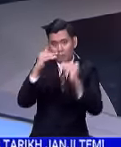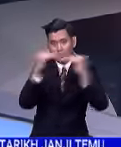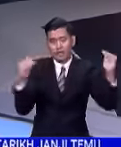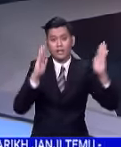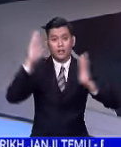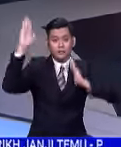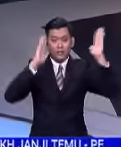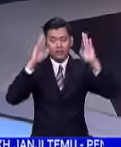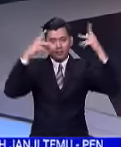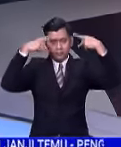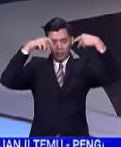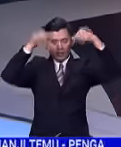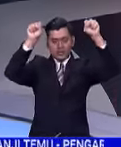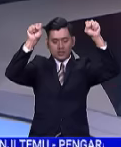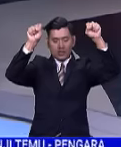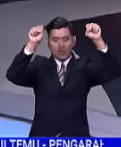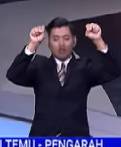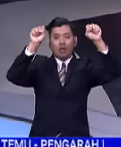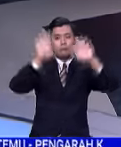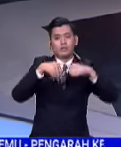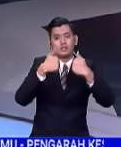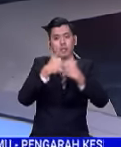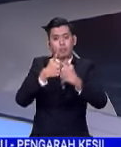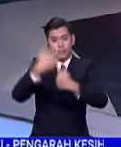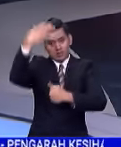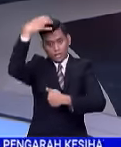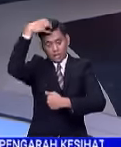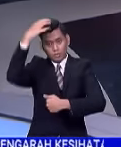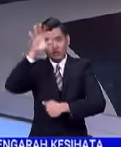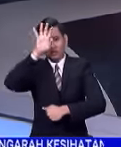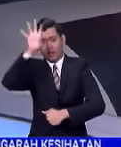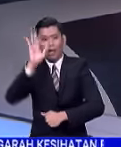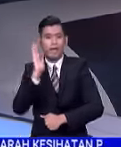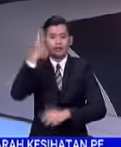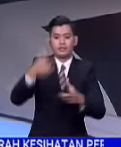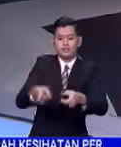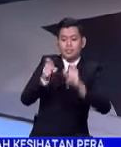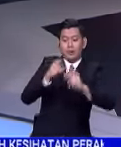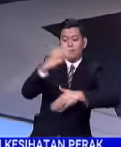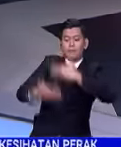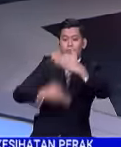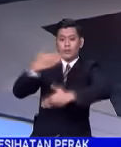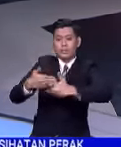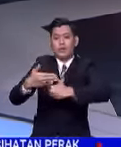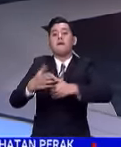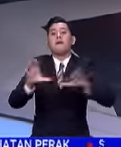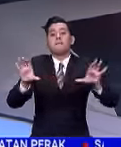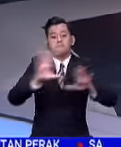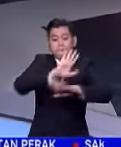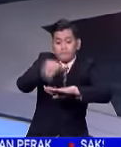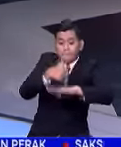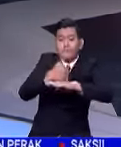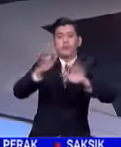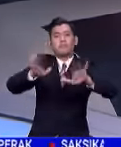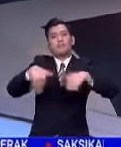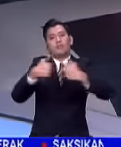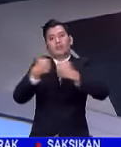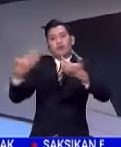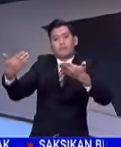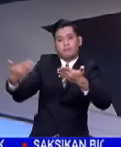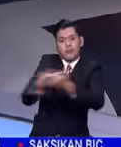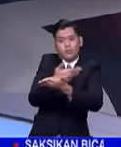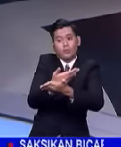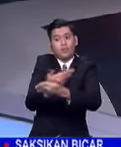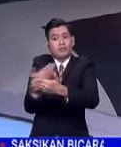Presiden PSS Datuk Markiman Kobiran berkata mereka akan mempercepat proses penubuhan gabungan persatuan baharu itu sebelum